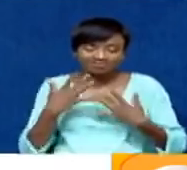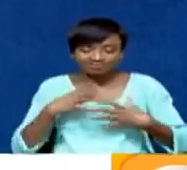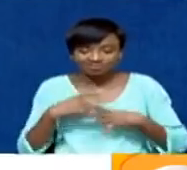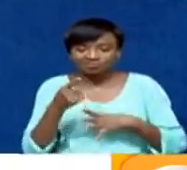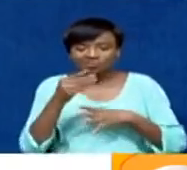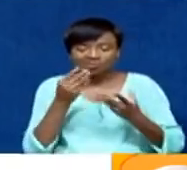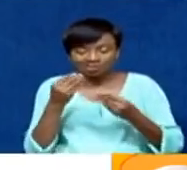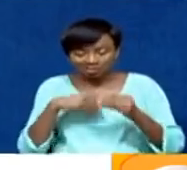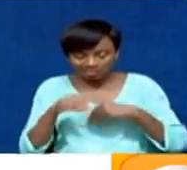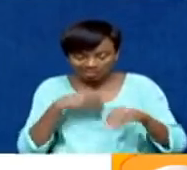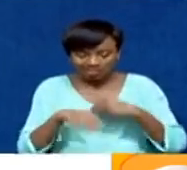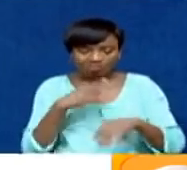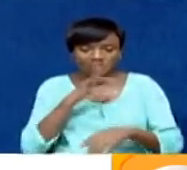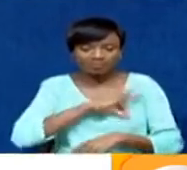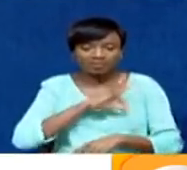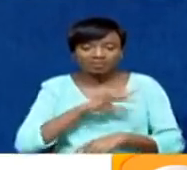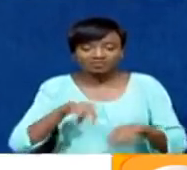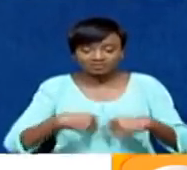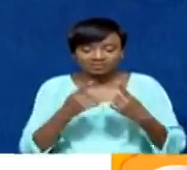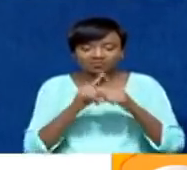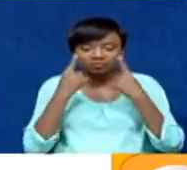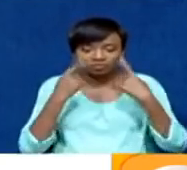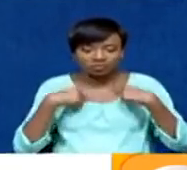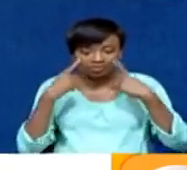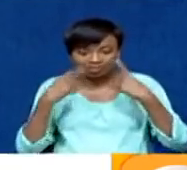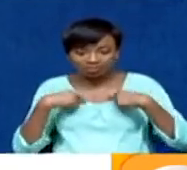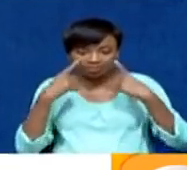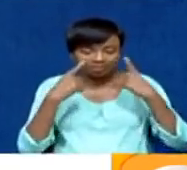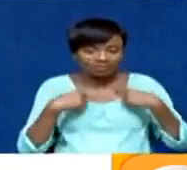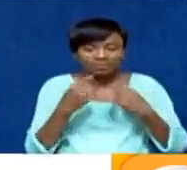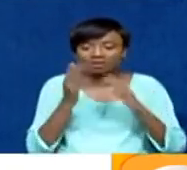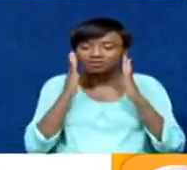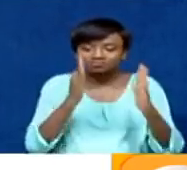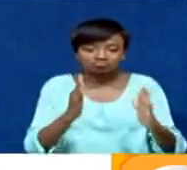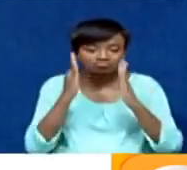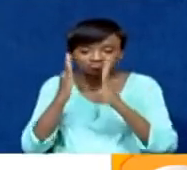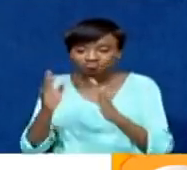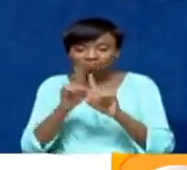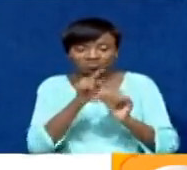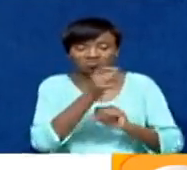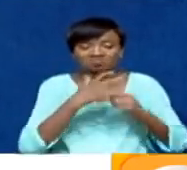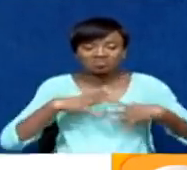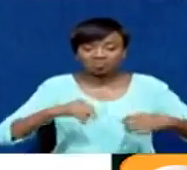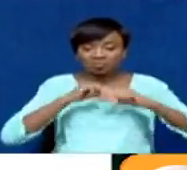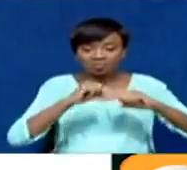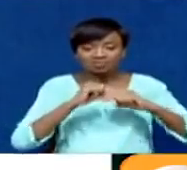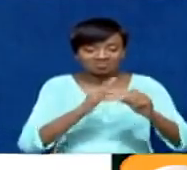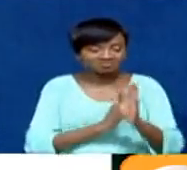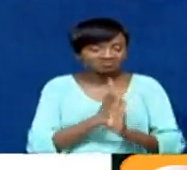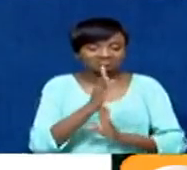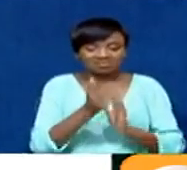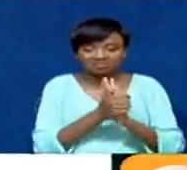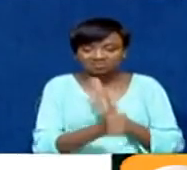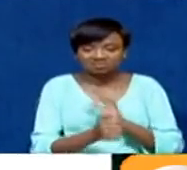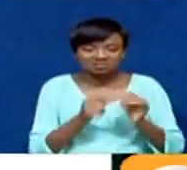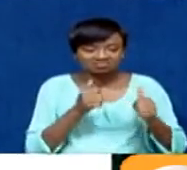hand, and oblivious, reckless, insensitive and incompetent public officials on the other. Viongozi wa